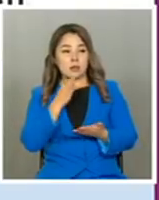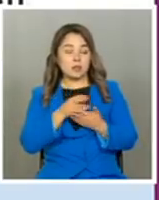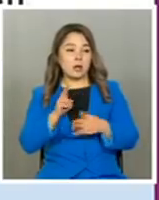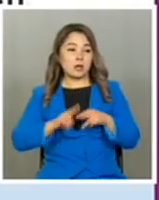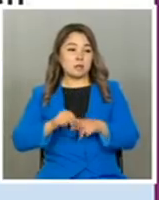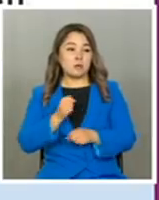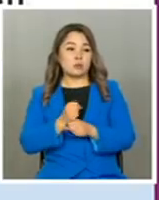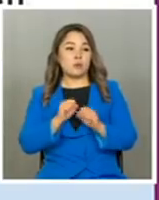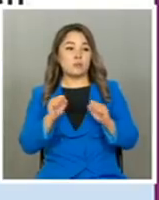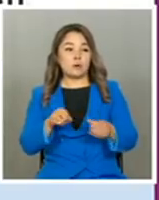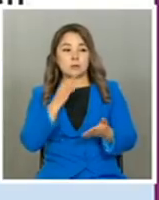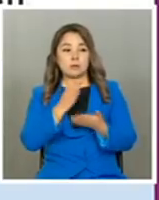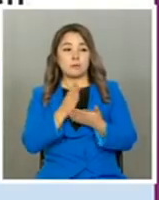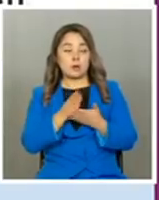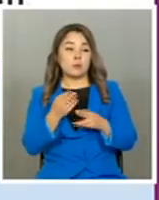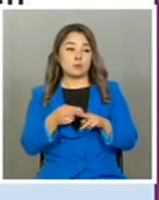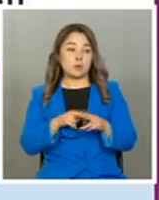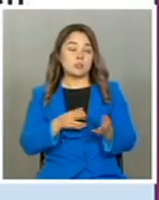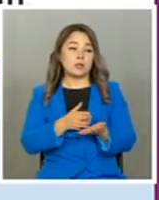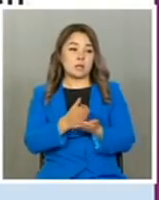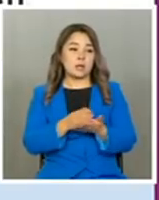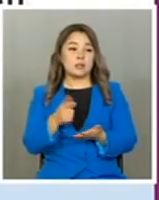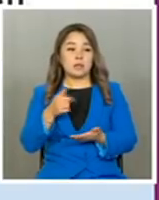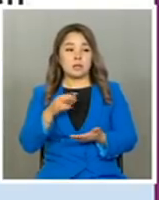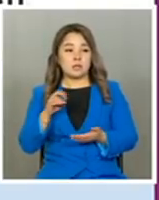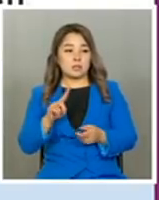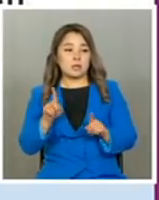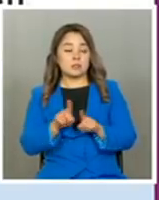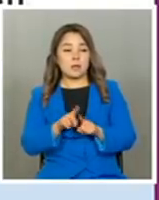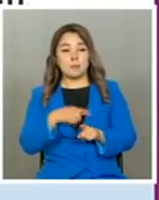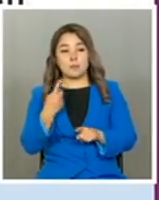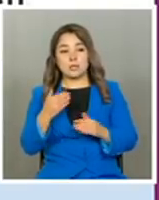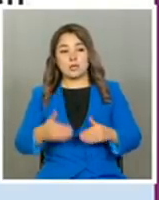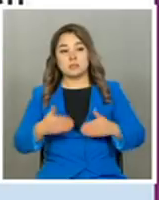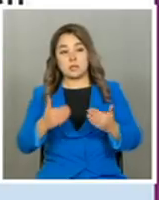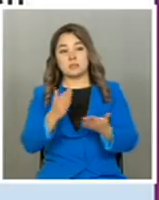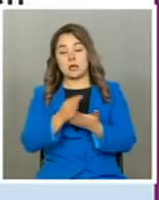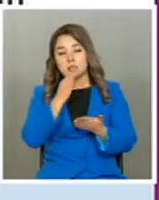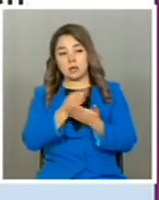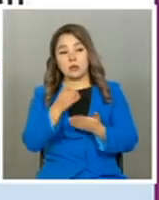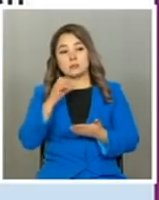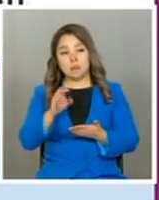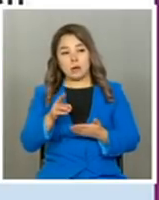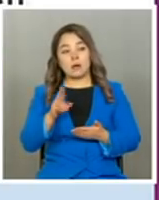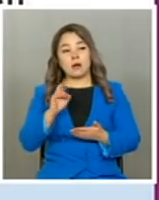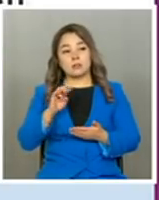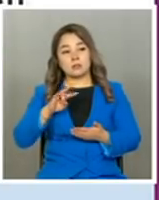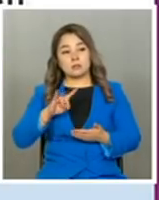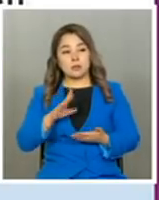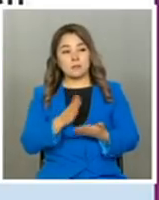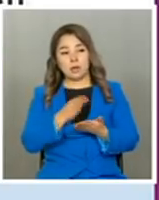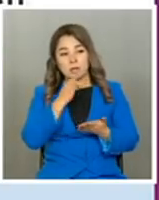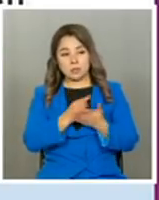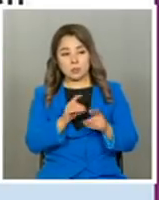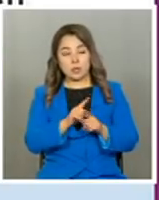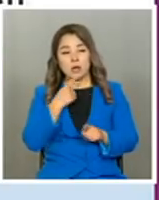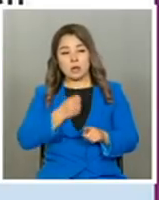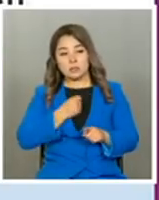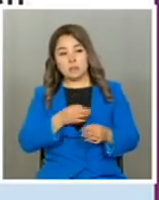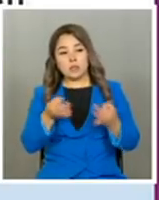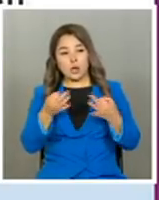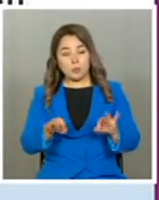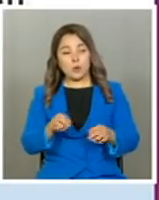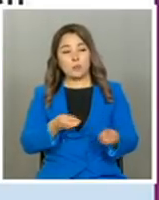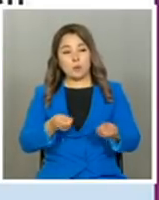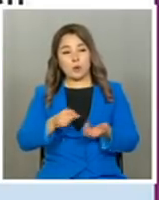мүмкін. Бұлар саяси генездің бірінші сатысында болды. Сақтар менен қаңлыларға әскери демократия мен